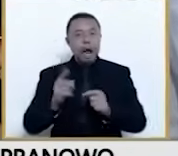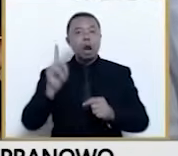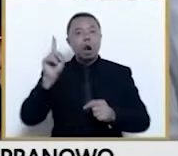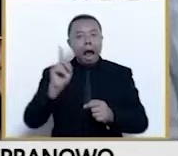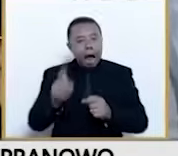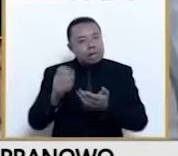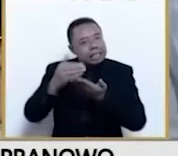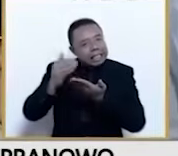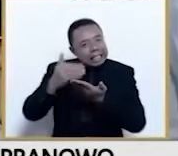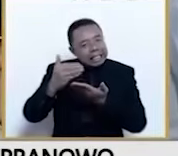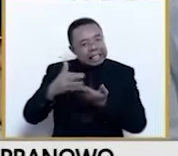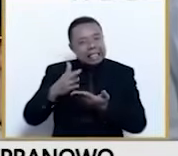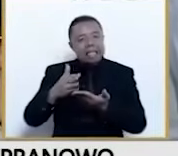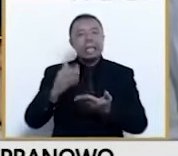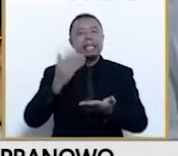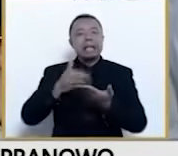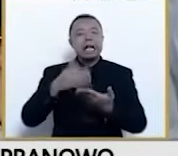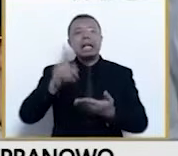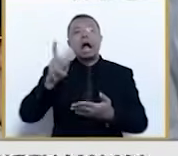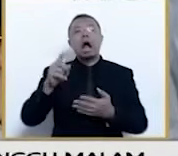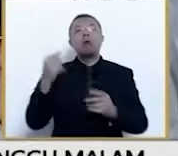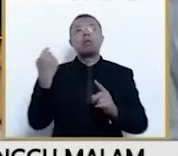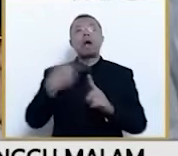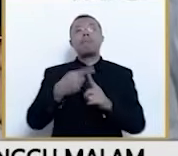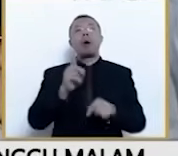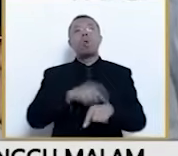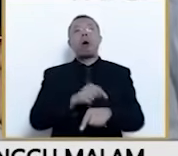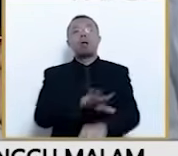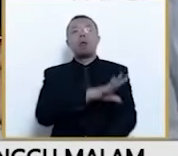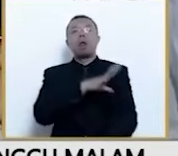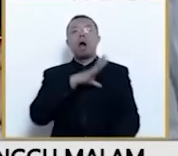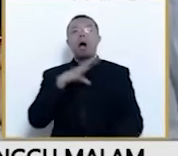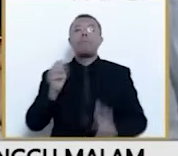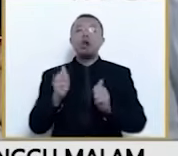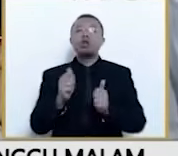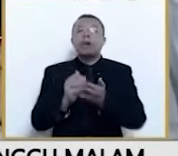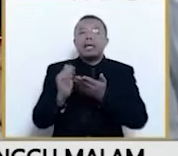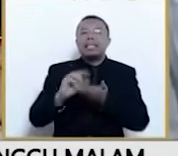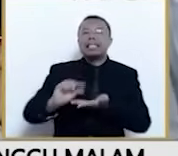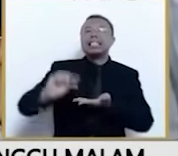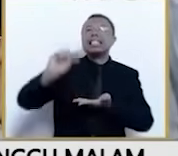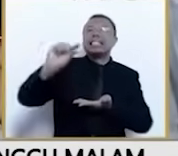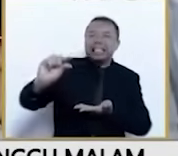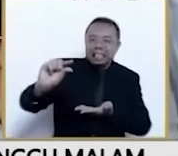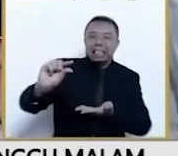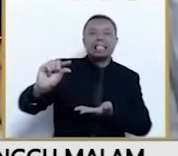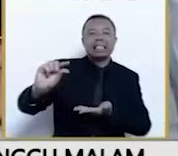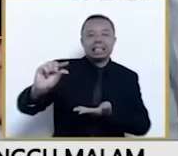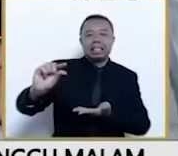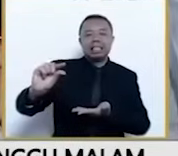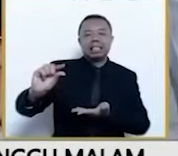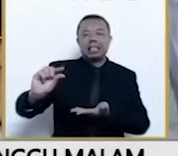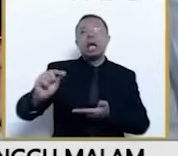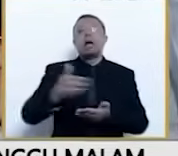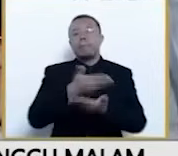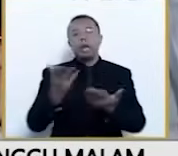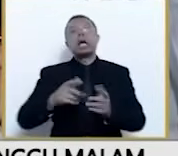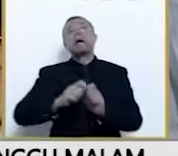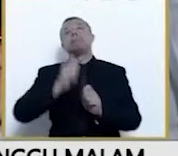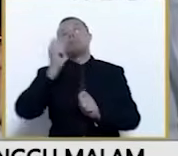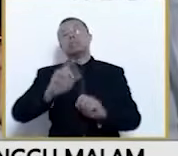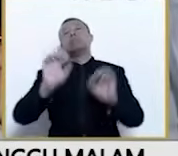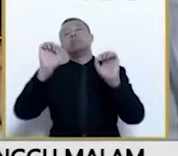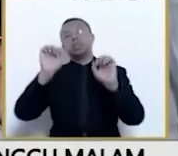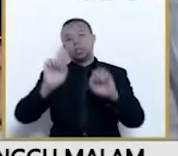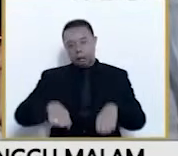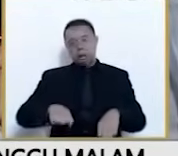harus mencicil, juga cicilannya diperpanjang agar cicilan nominalnya menjadi lebih kecil sehingga mereka pun